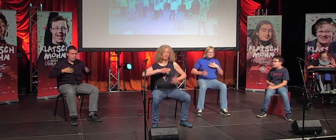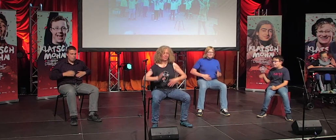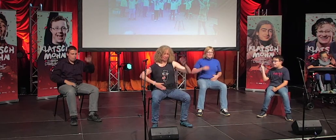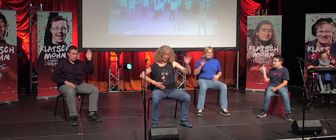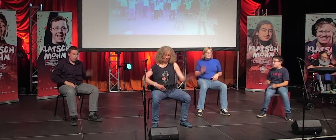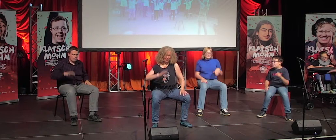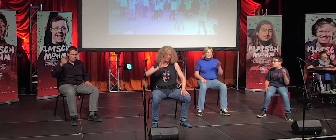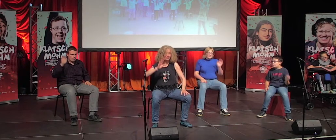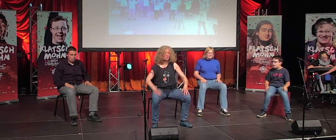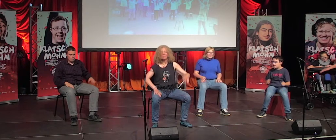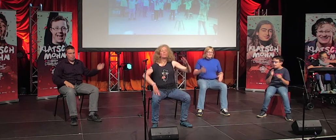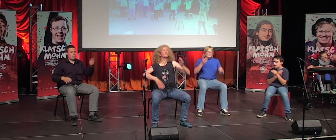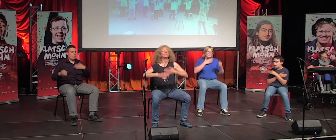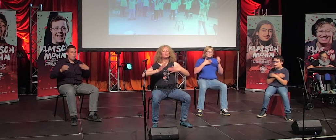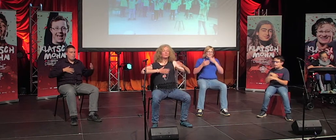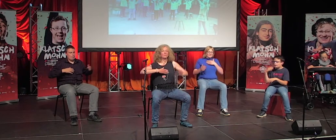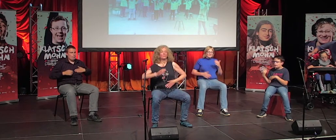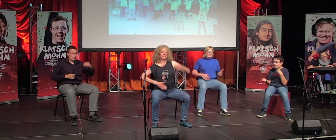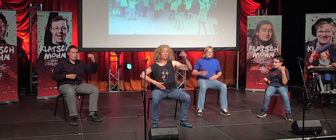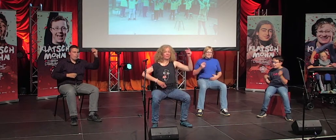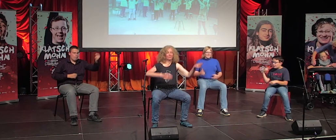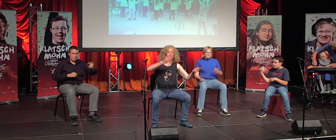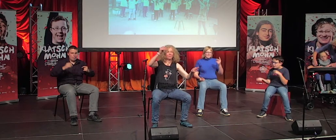roots, I've got no